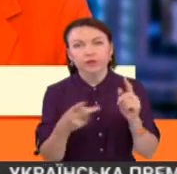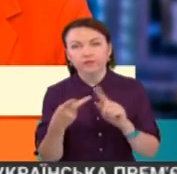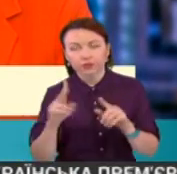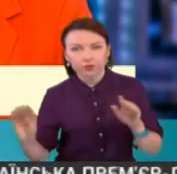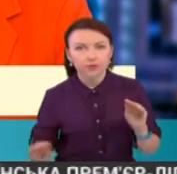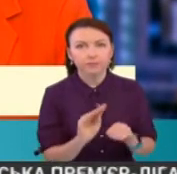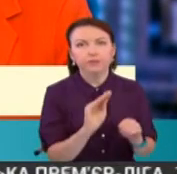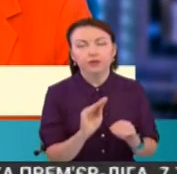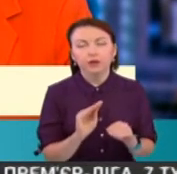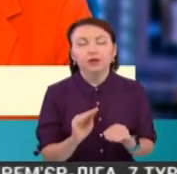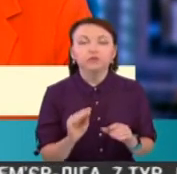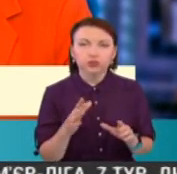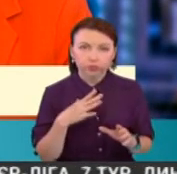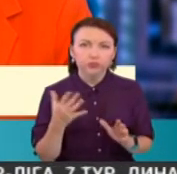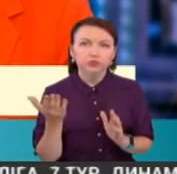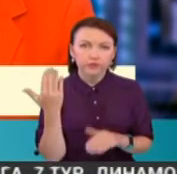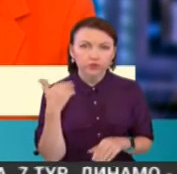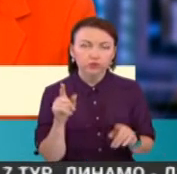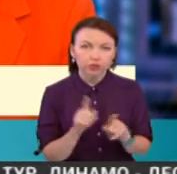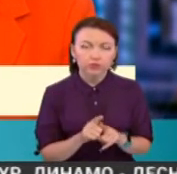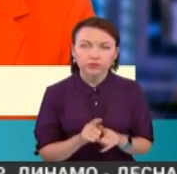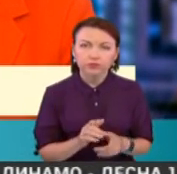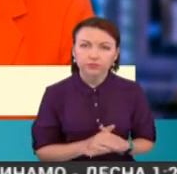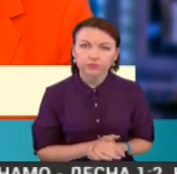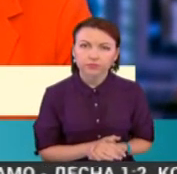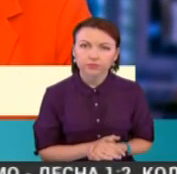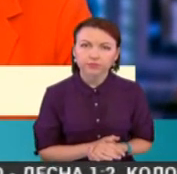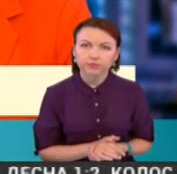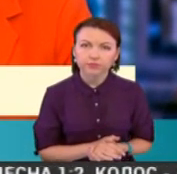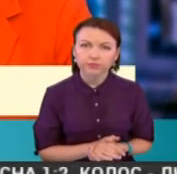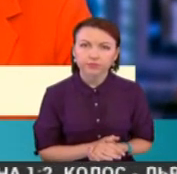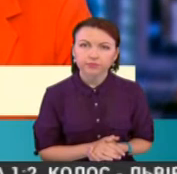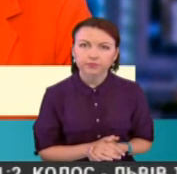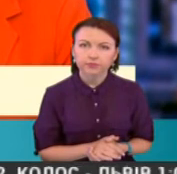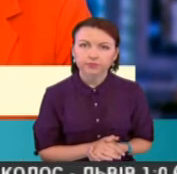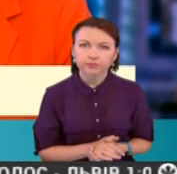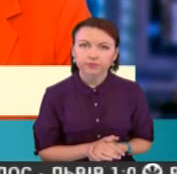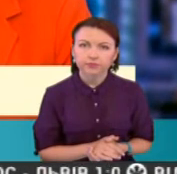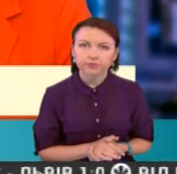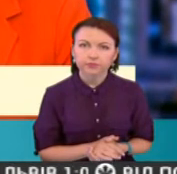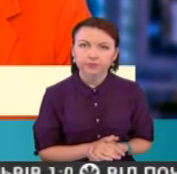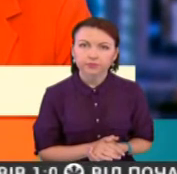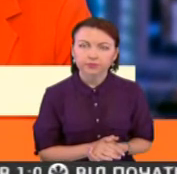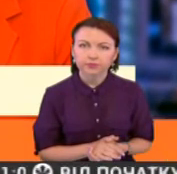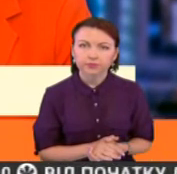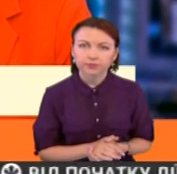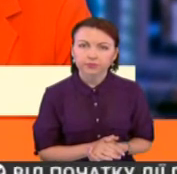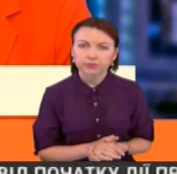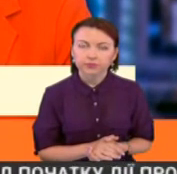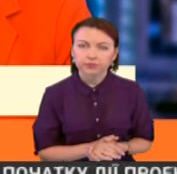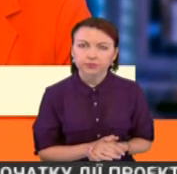не так давно, коли пасажири не могли скористатися електронним квитком, і от там півтори години